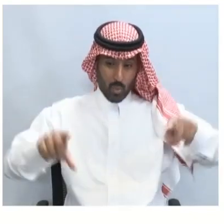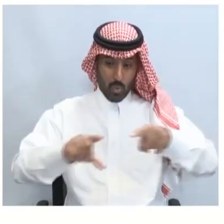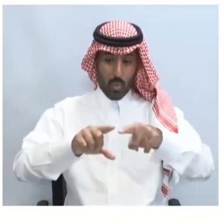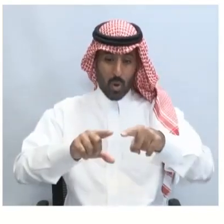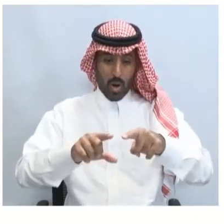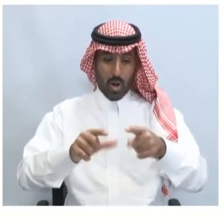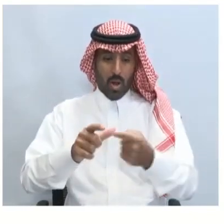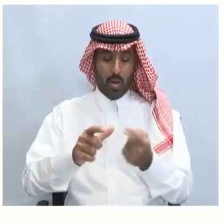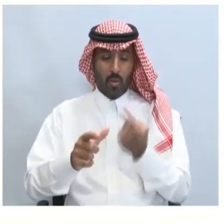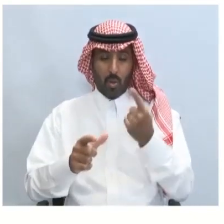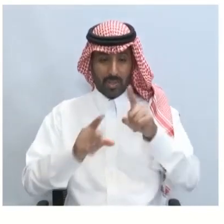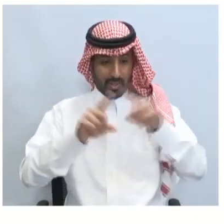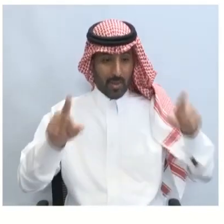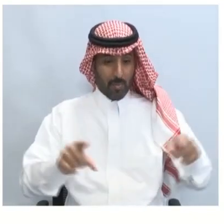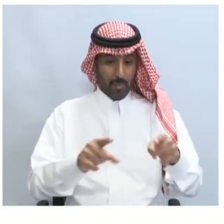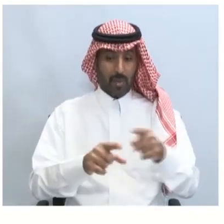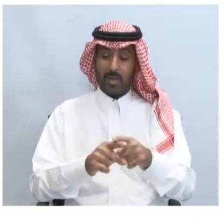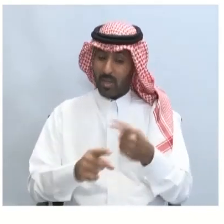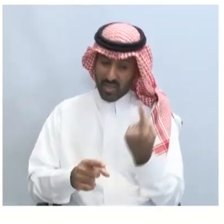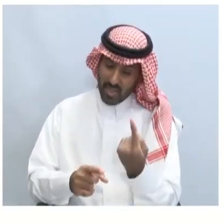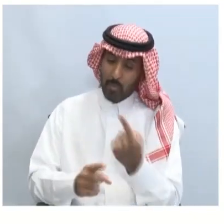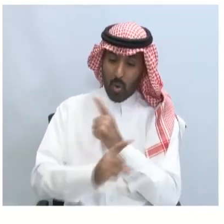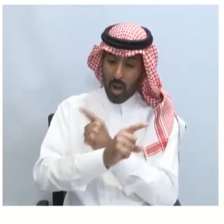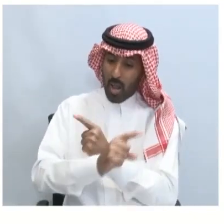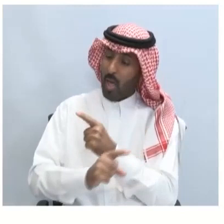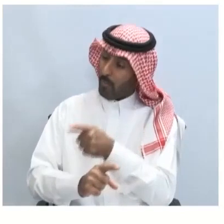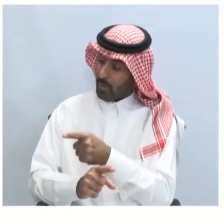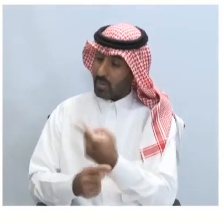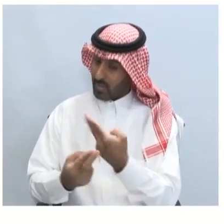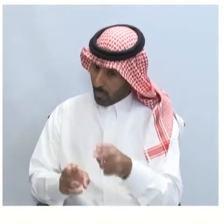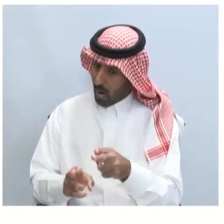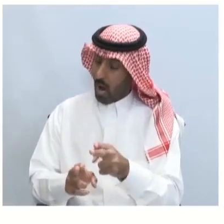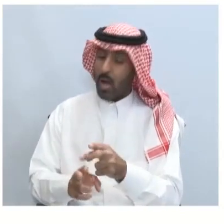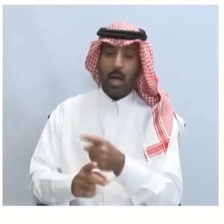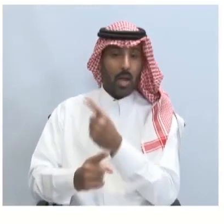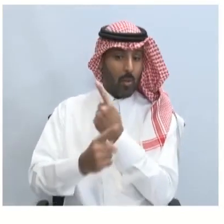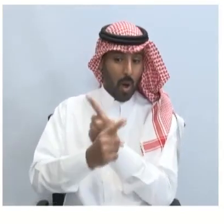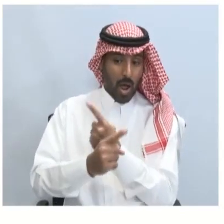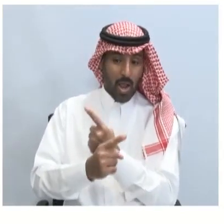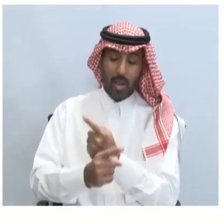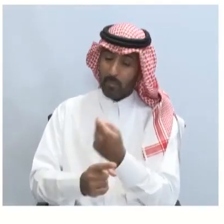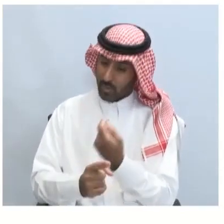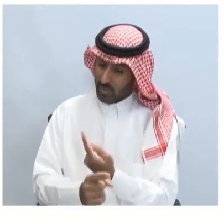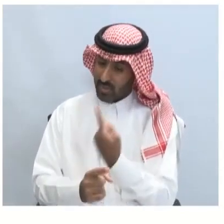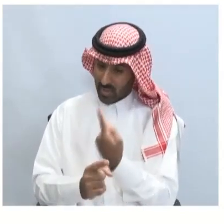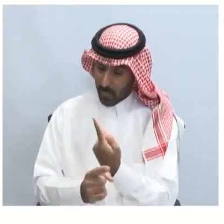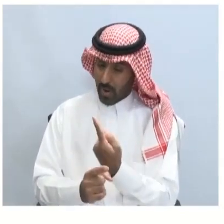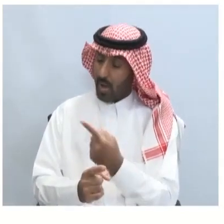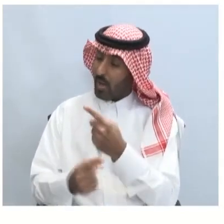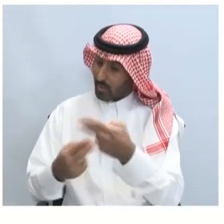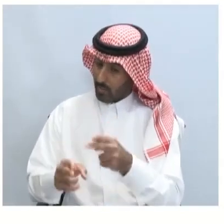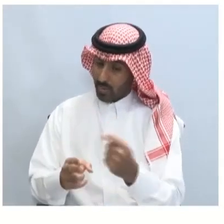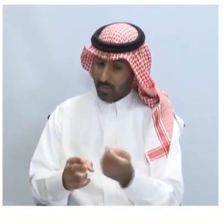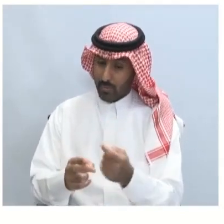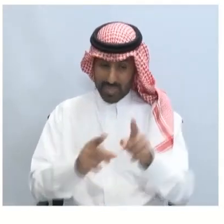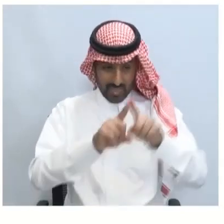احسنتم السبوره بعد اذن معلمي او معلمتي اذا سمح لي المعلم او المعلمه بالكتابه على السبوره فانني اكتب